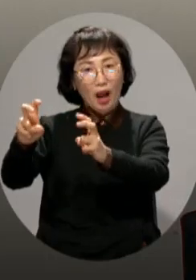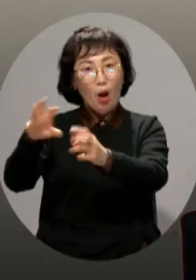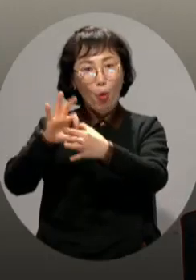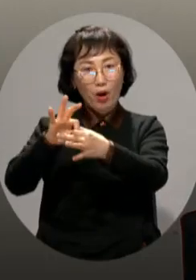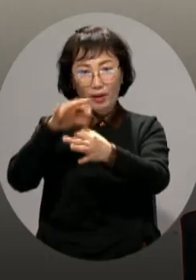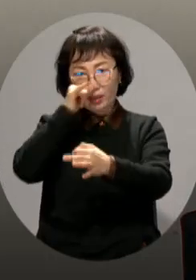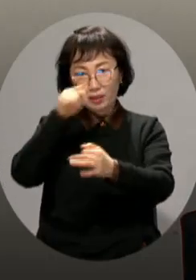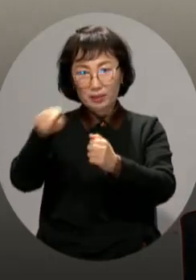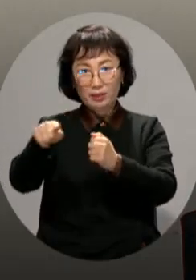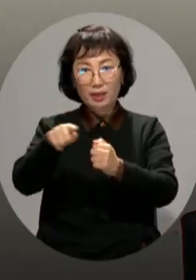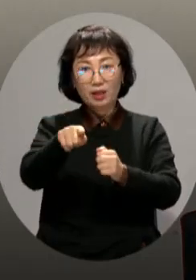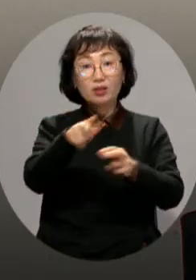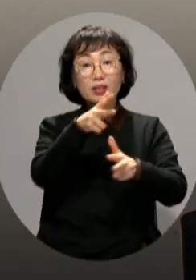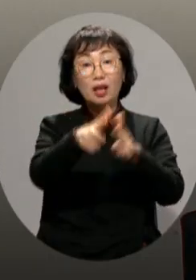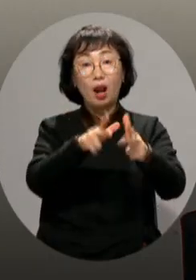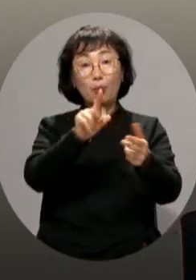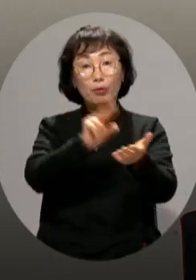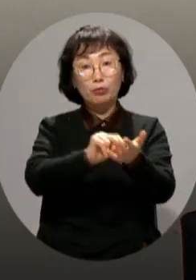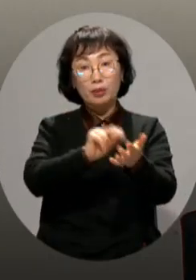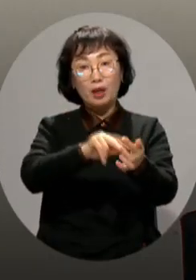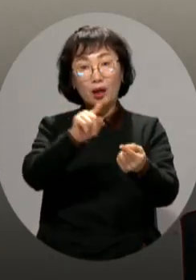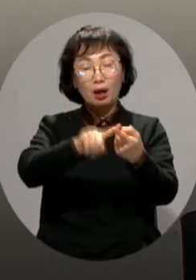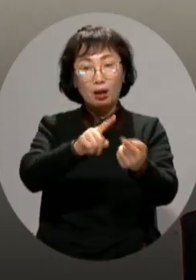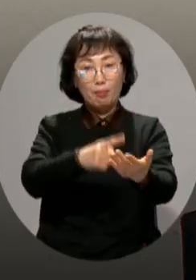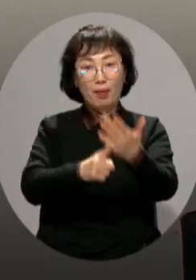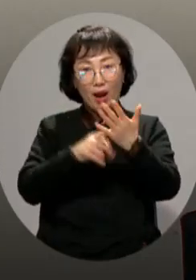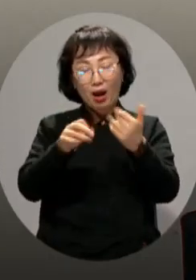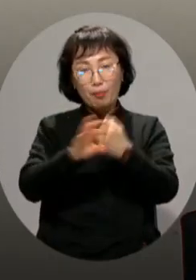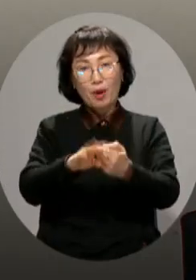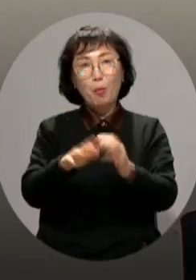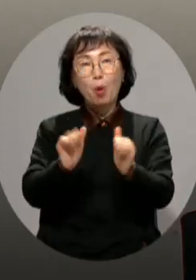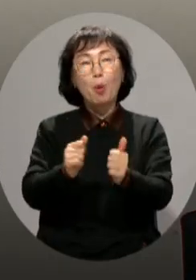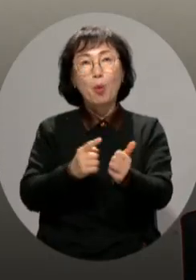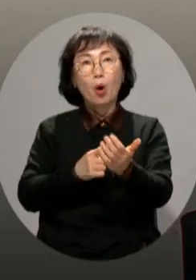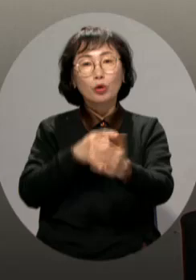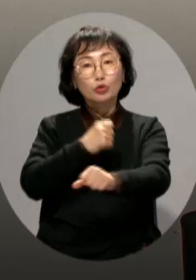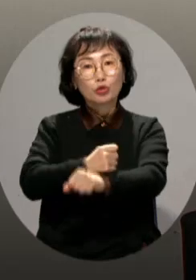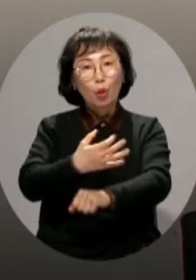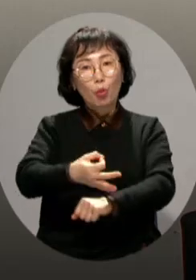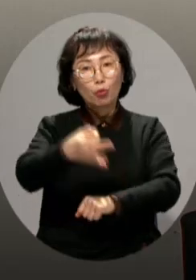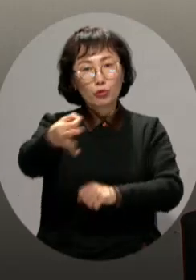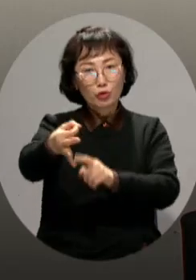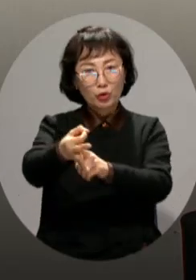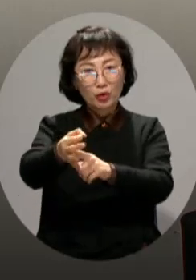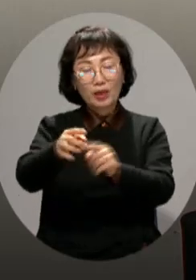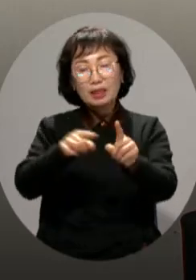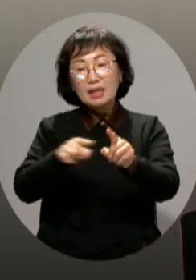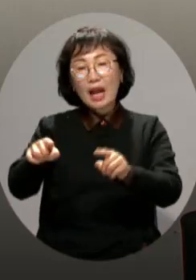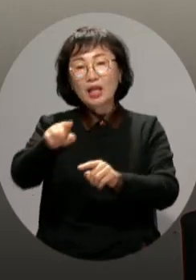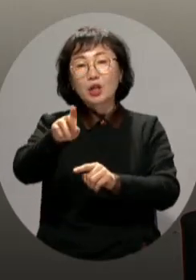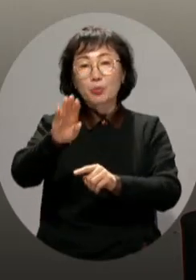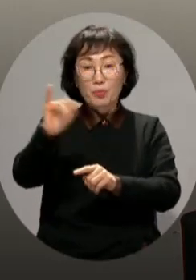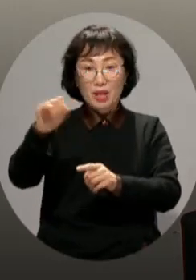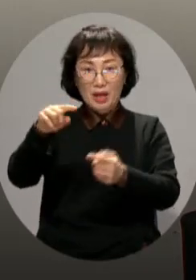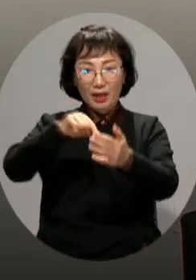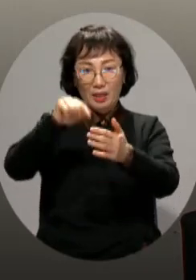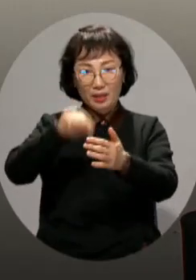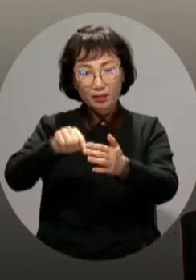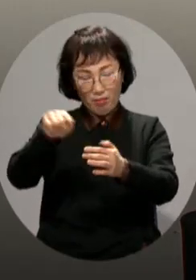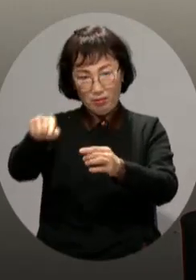사업이에 대해서 이제 어떤 문제가 제기되면 소송비도 그 간접비에서